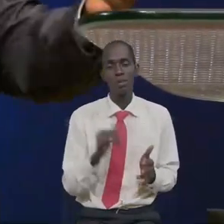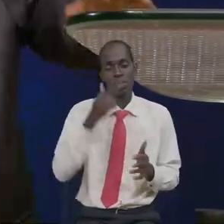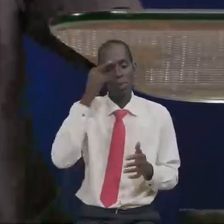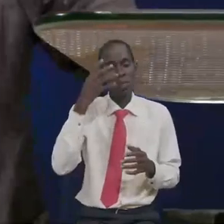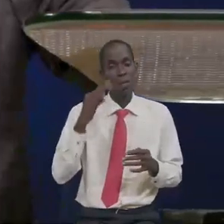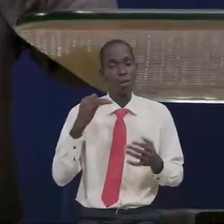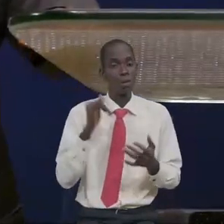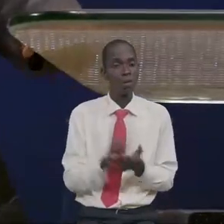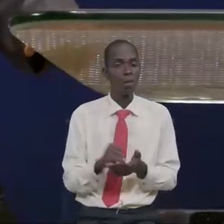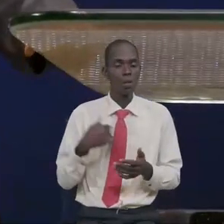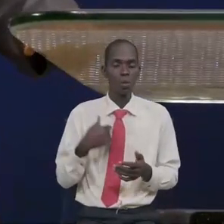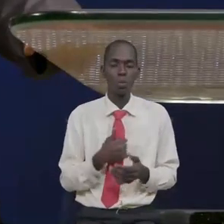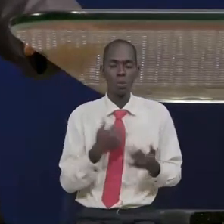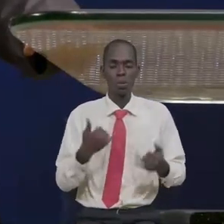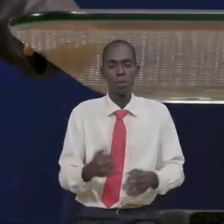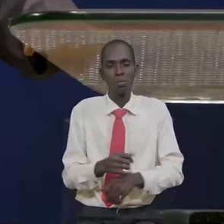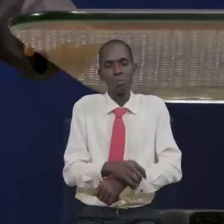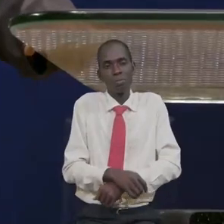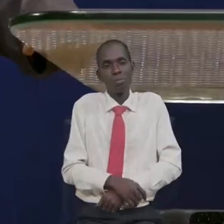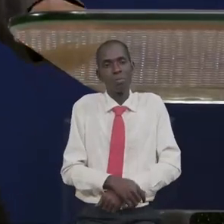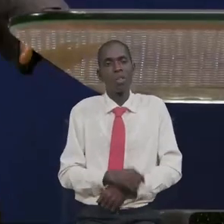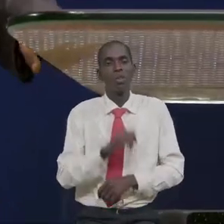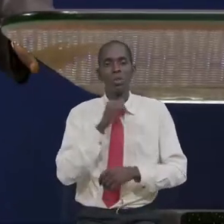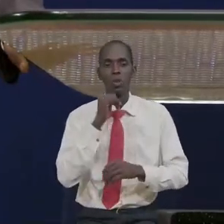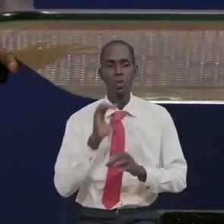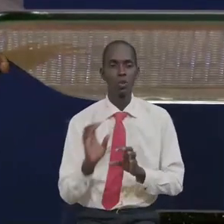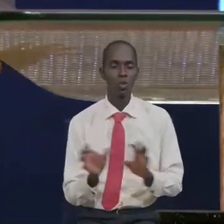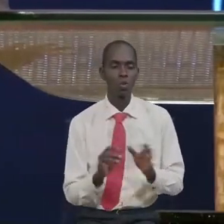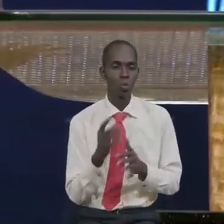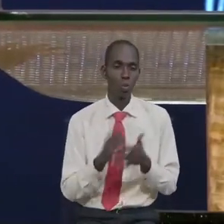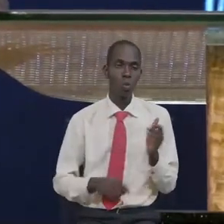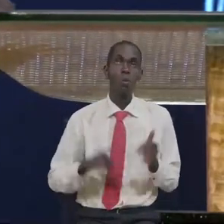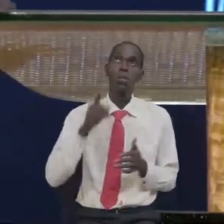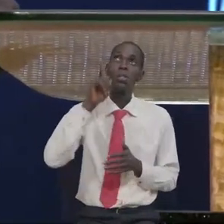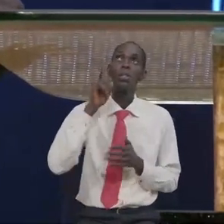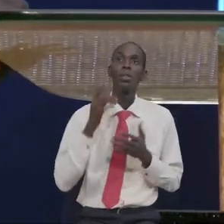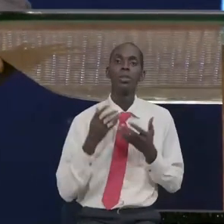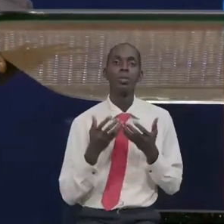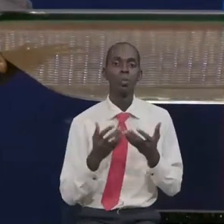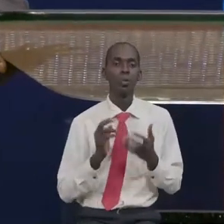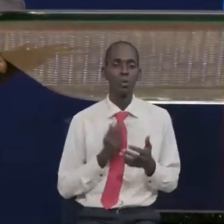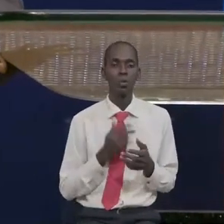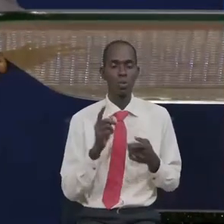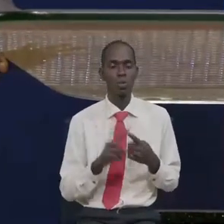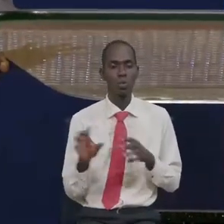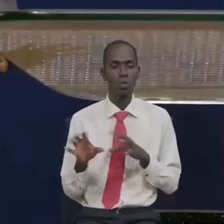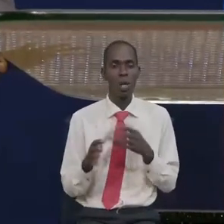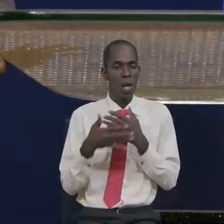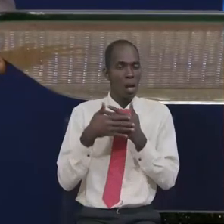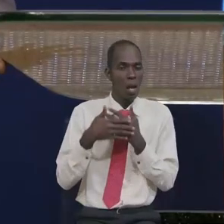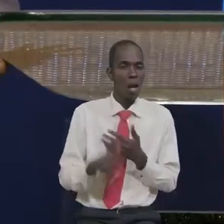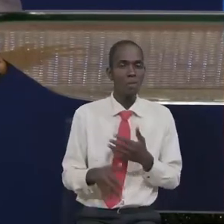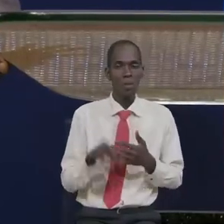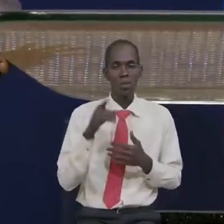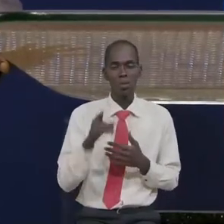baisse les bras. On ne fait plus l'œuvre de Dieu, on ne fait plus ce qu'il veut qu'on fasse. Mais après être sorti de la prison,